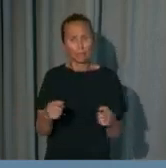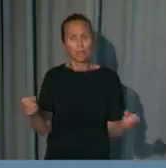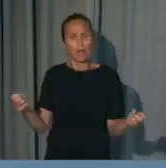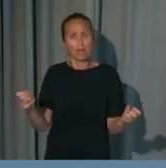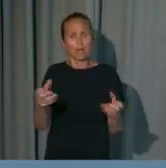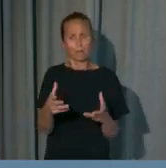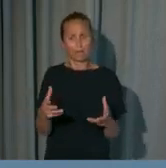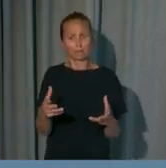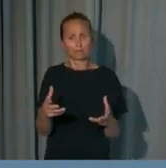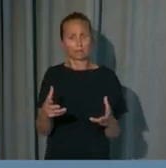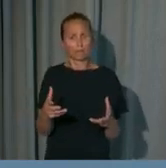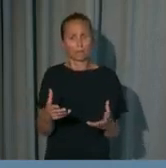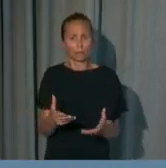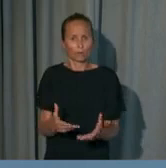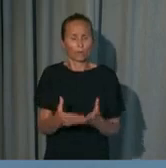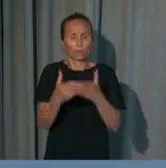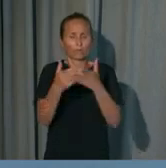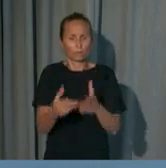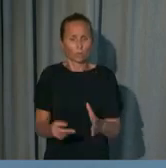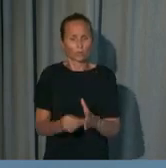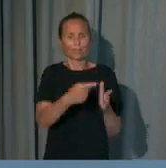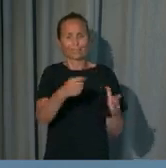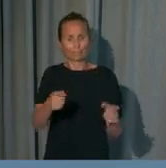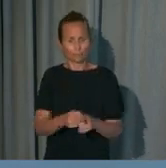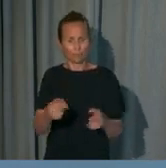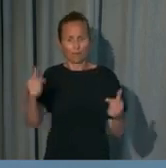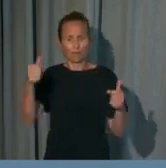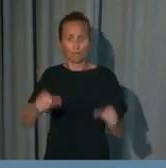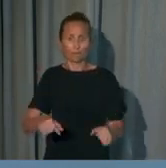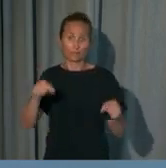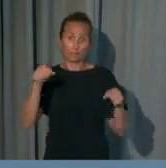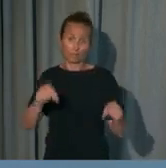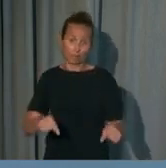rammet og strekke ut en hånd til dem som har det vanskelig.